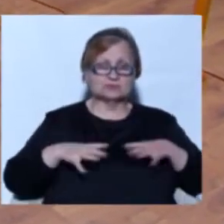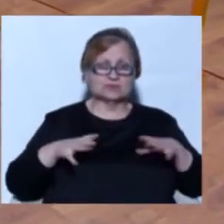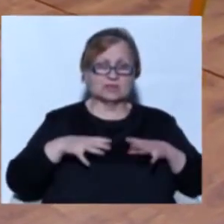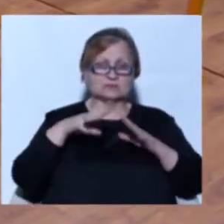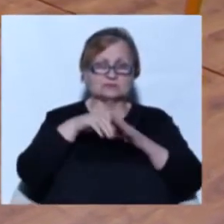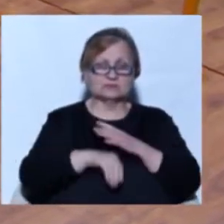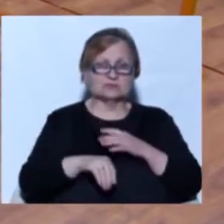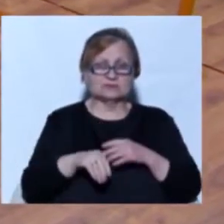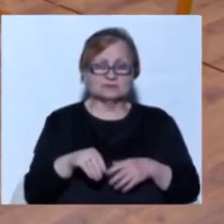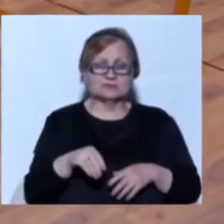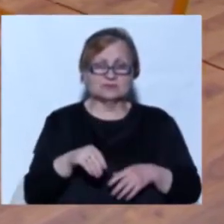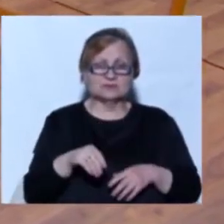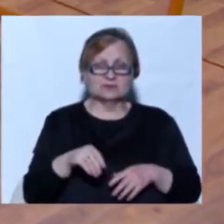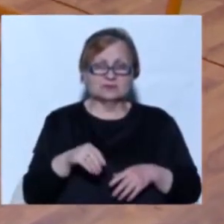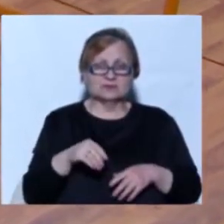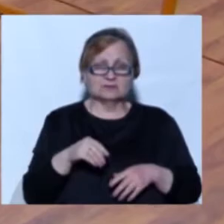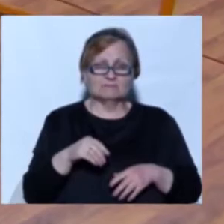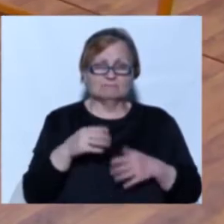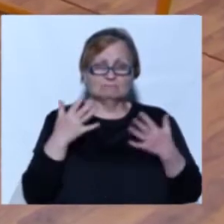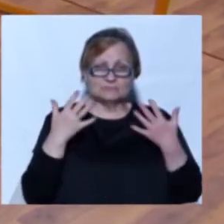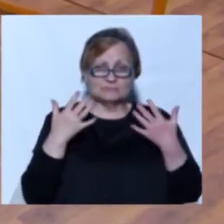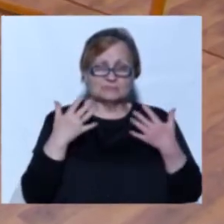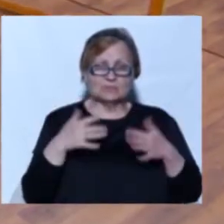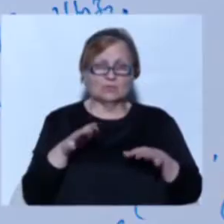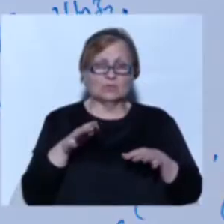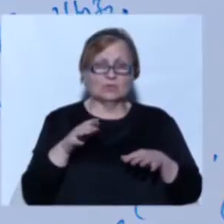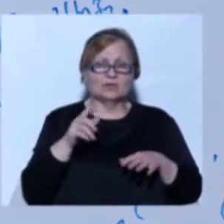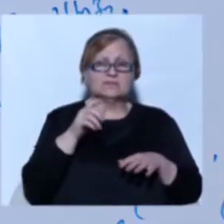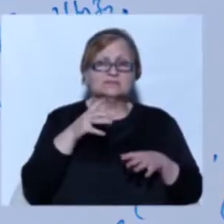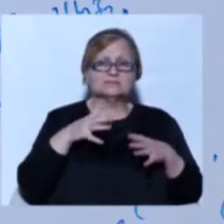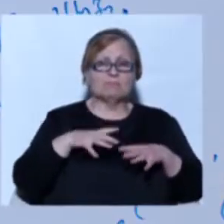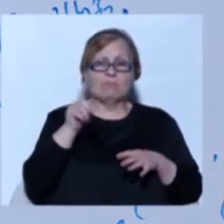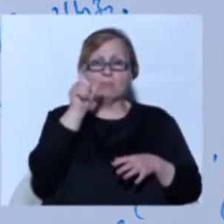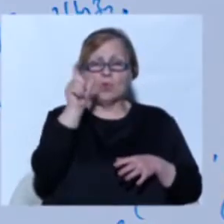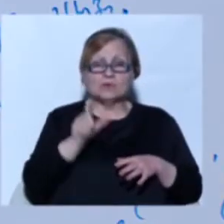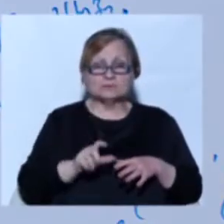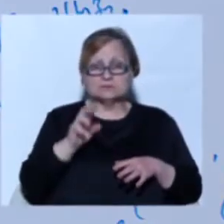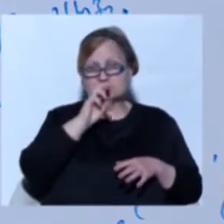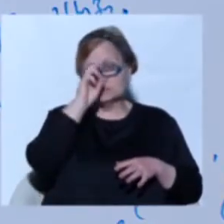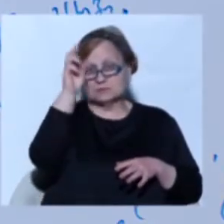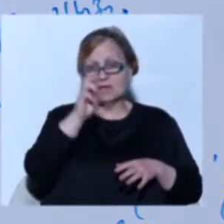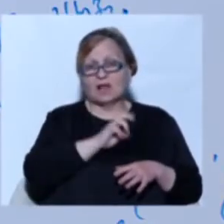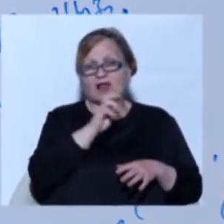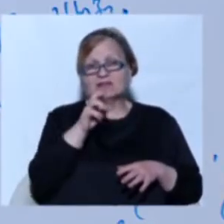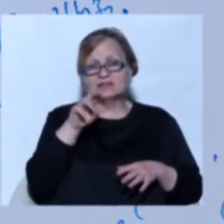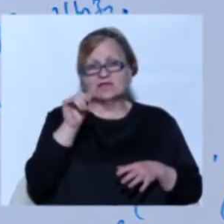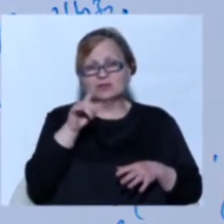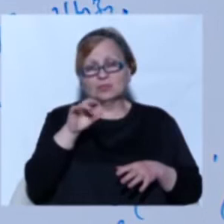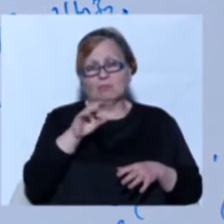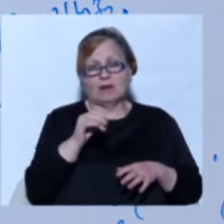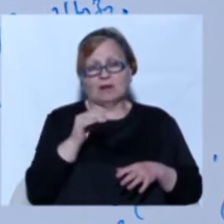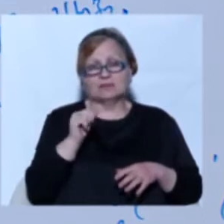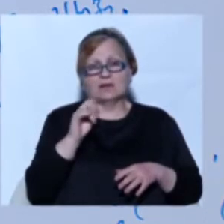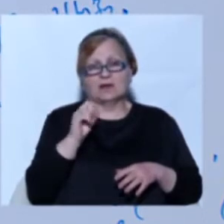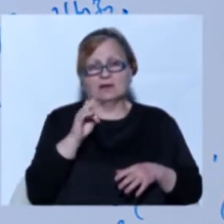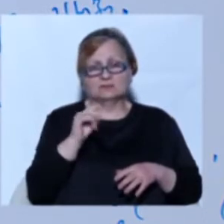საქართველოში, როგორც წეღან გითხარით, უკვე შემდეგ პოეზიის დედოფლად წოდებული ანა.